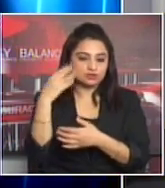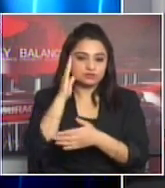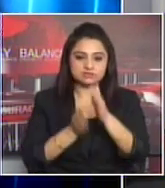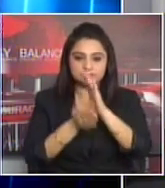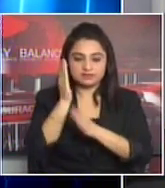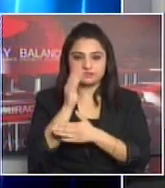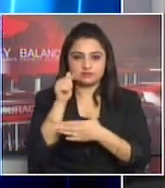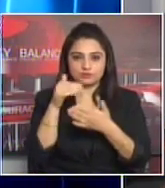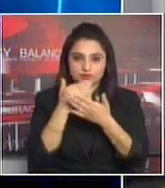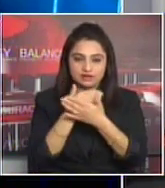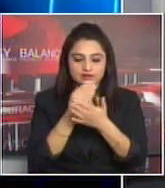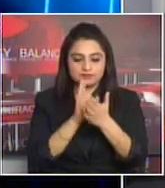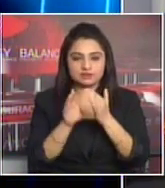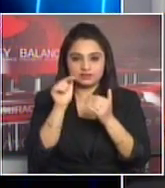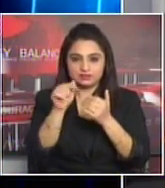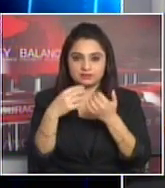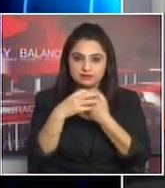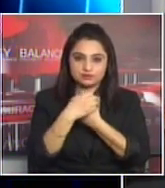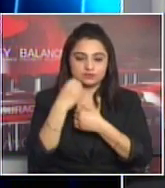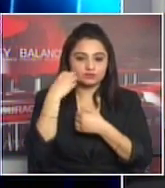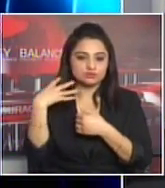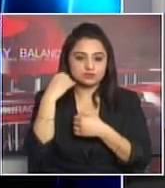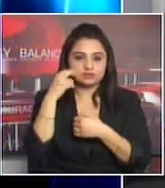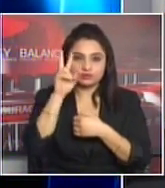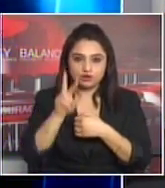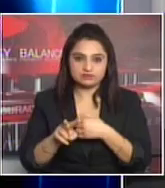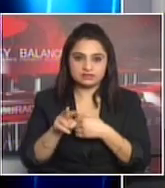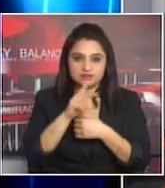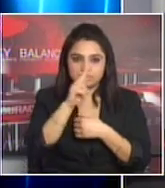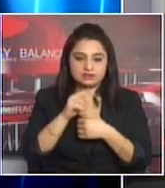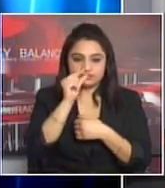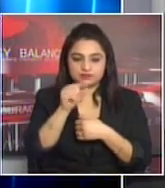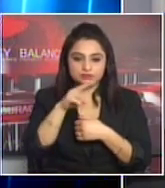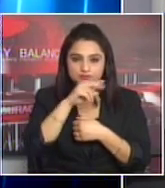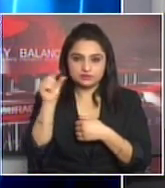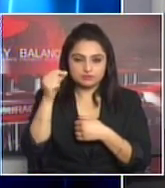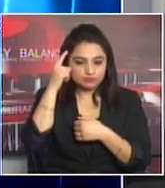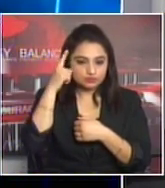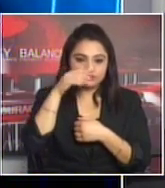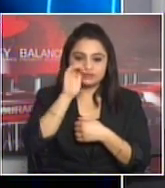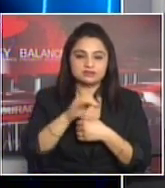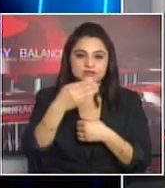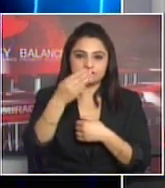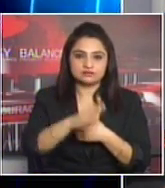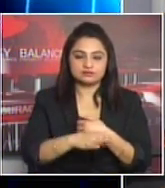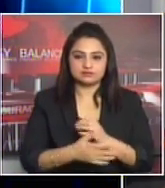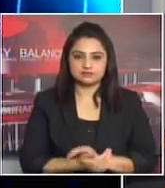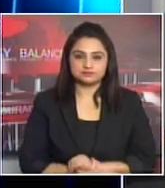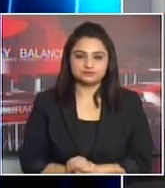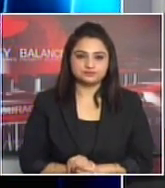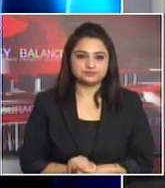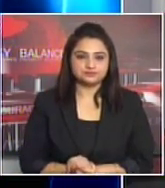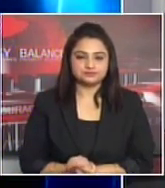हट न्युज एक्सप्रेस। हट न्युज एक्सप्रेसबाट तपाईँले हाम्रो देशको तात्तातो अवस्था र त्यसको इन्स्ट्यान्ट प्रभाव आकलन गर्न